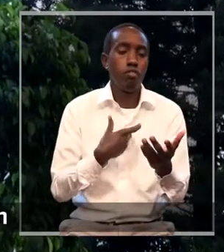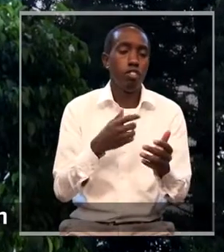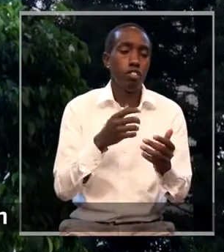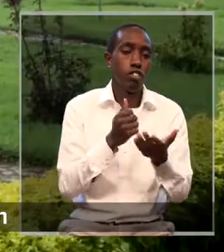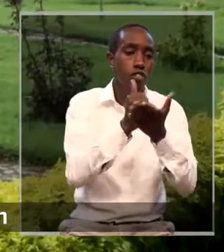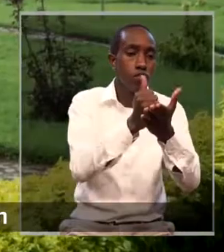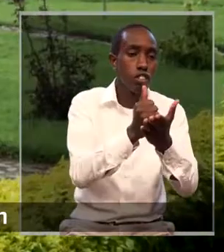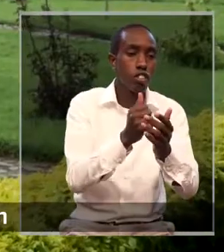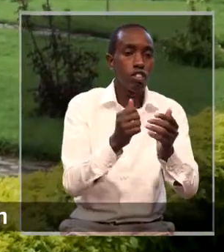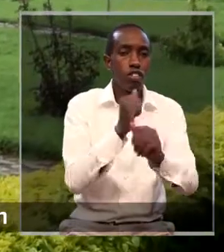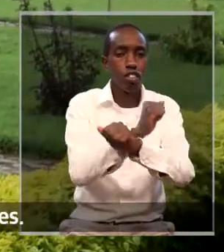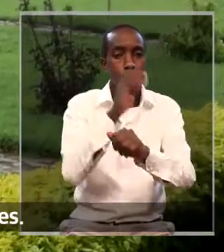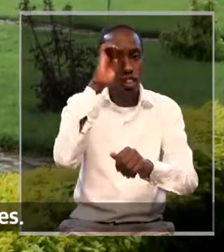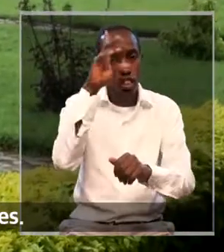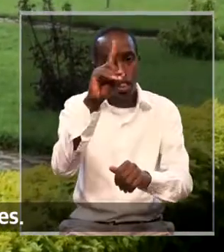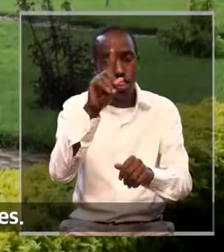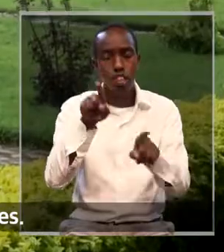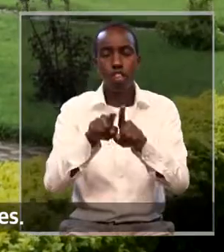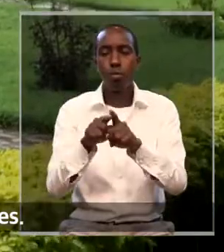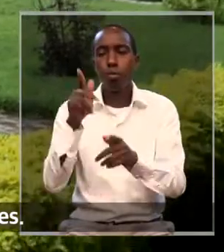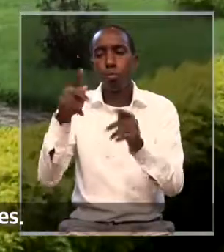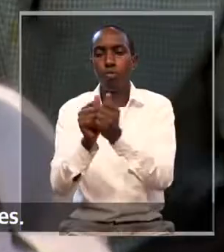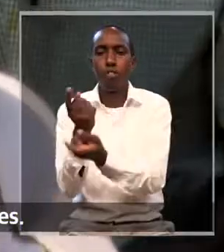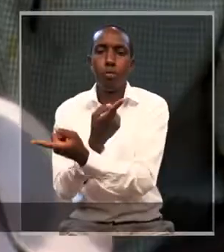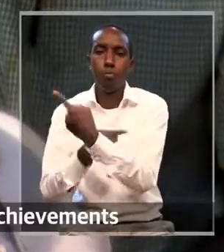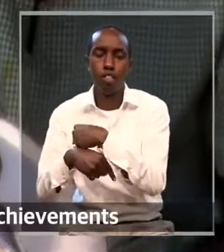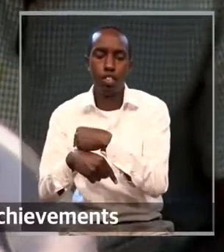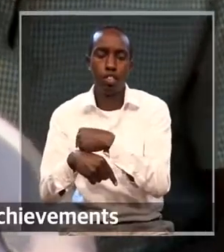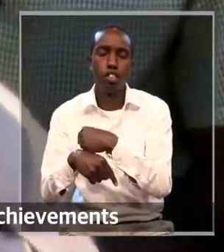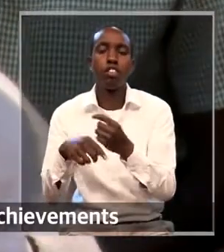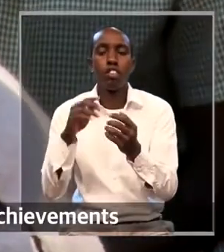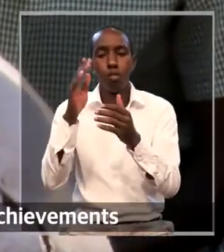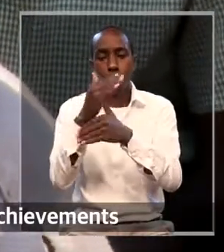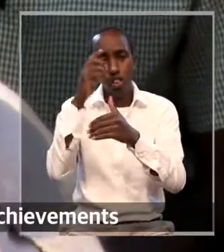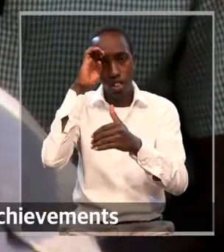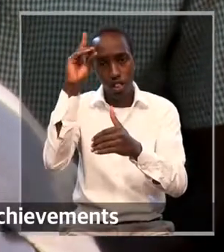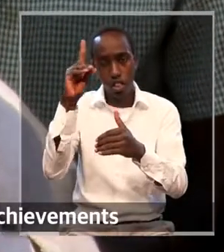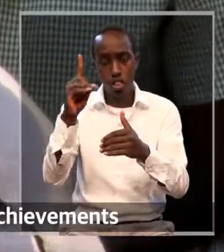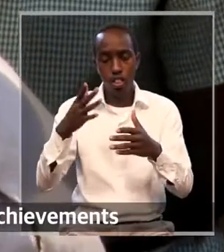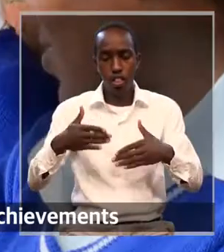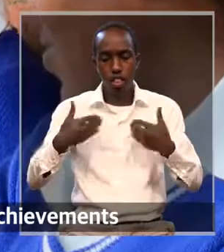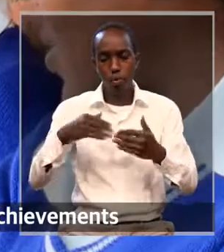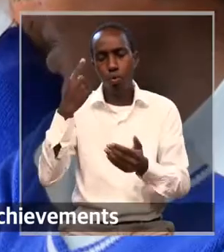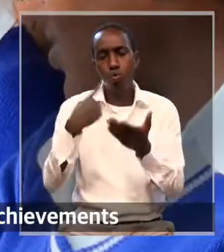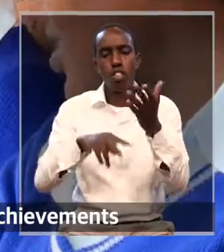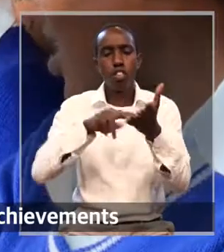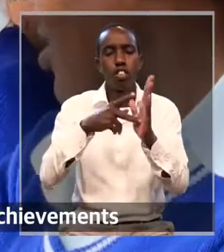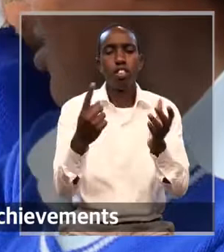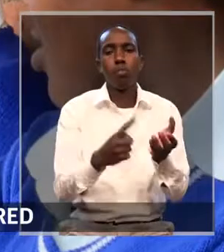gufasha kubungabunga ireme ry'uburezi no kwita ku bafite ubumuga. Minisiteri y'uburezi yishimira ibyo umushinga